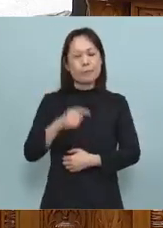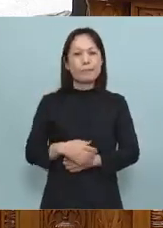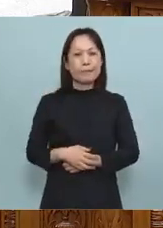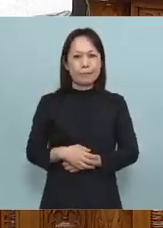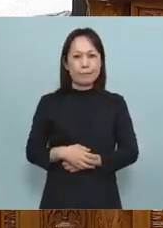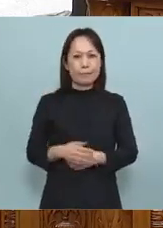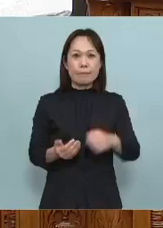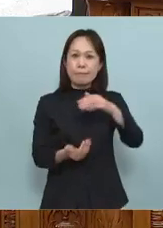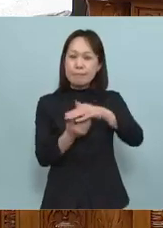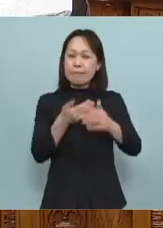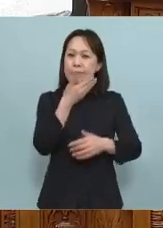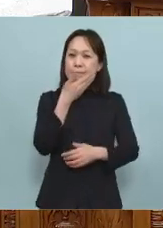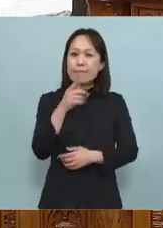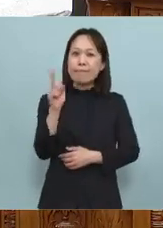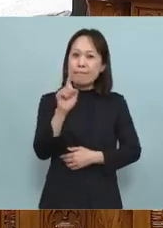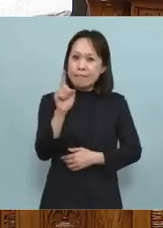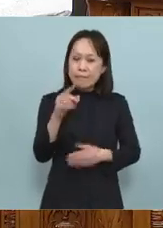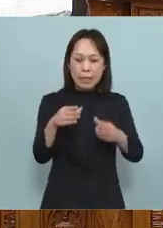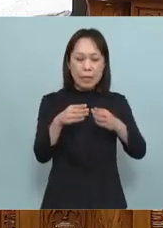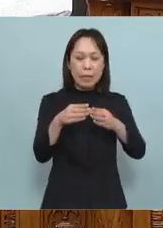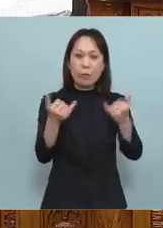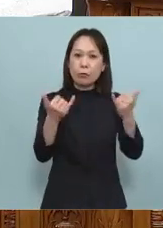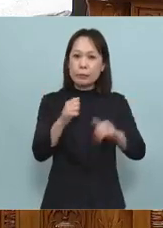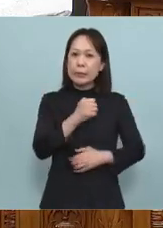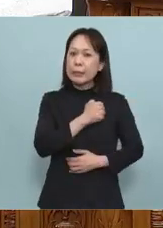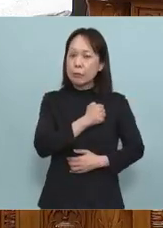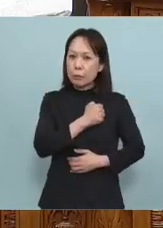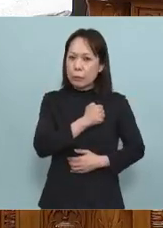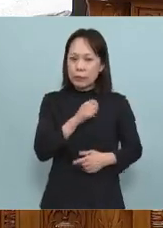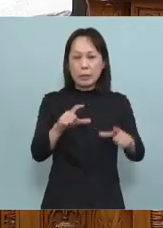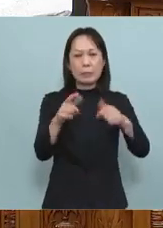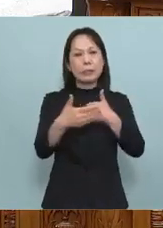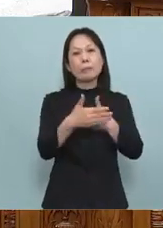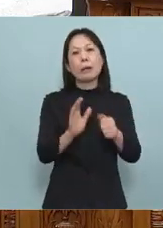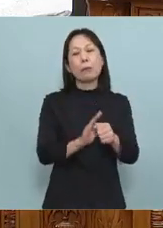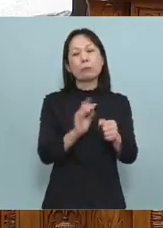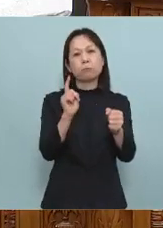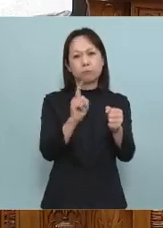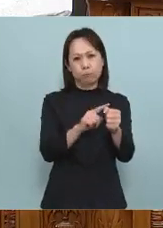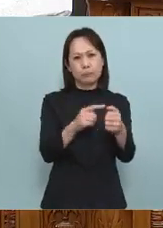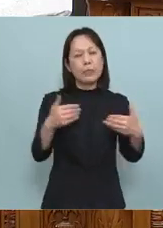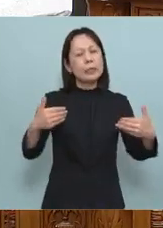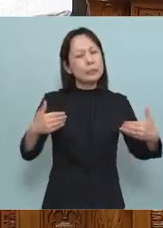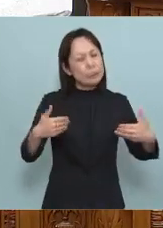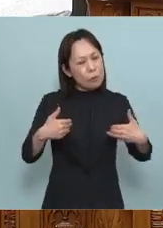大切なことは国民の命や暮らしを守るために必要なものは